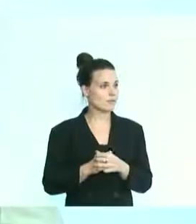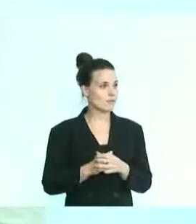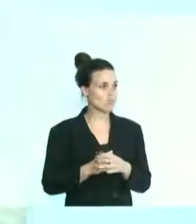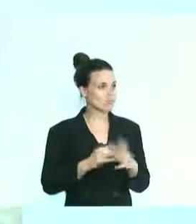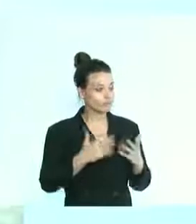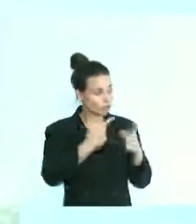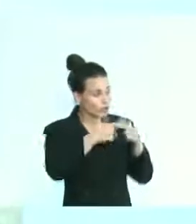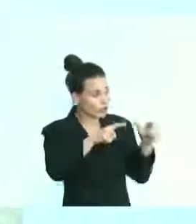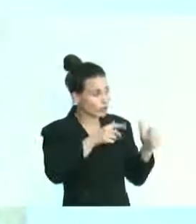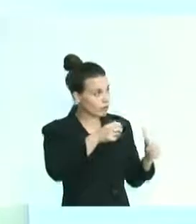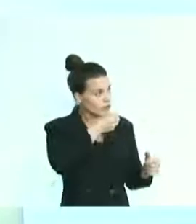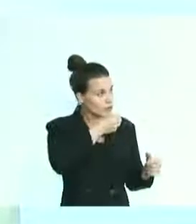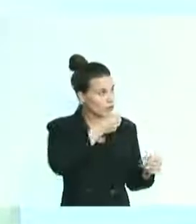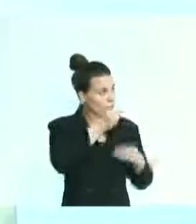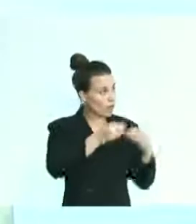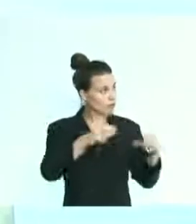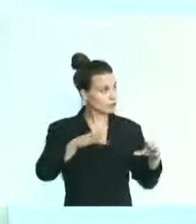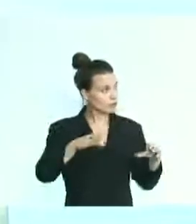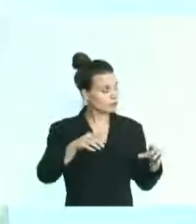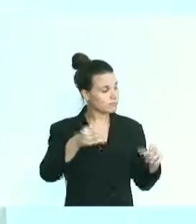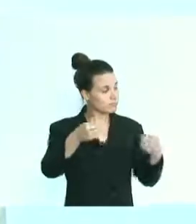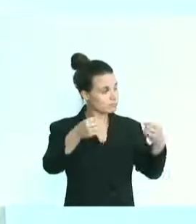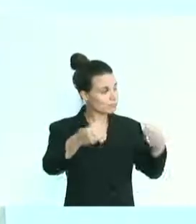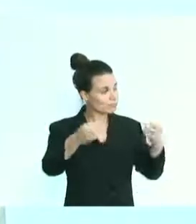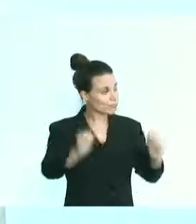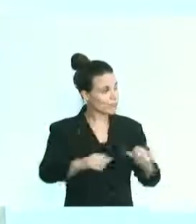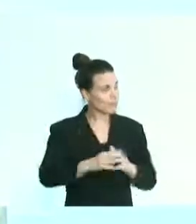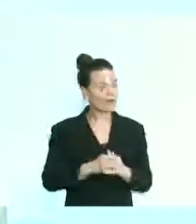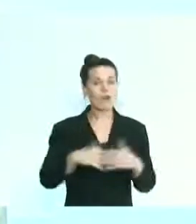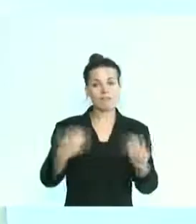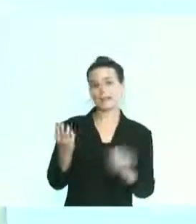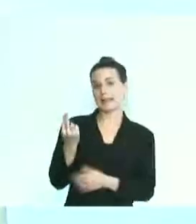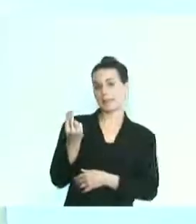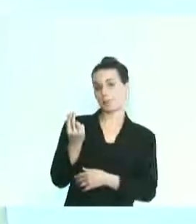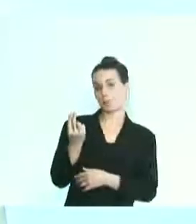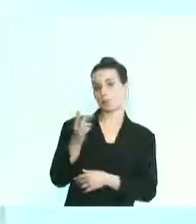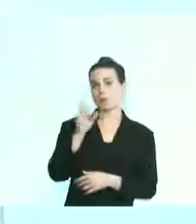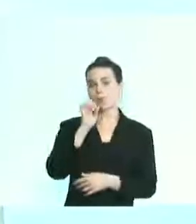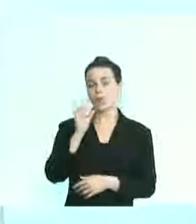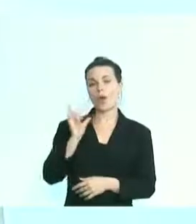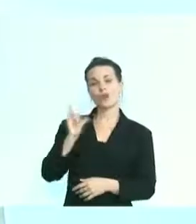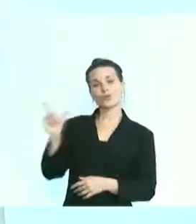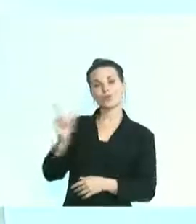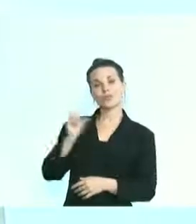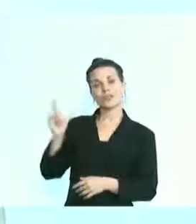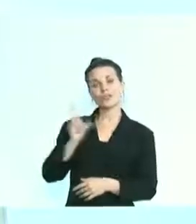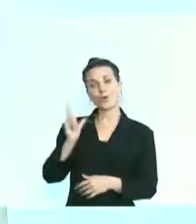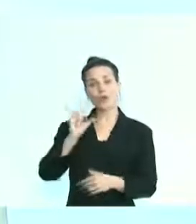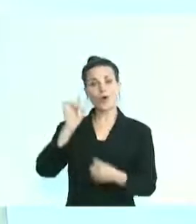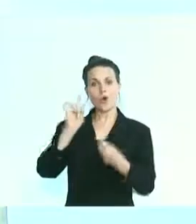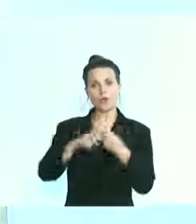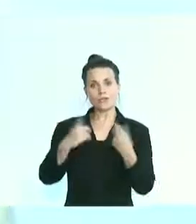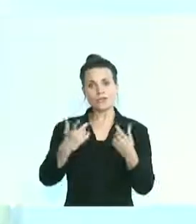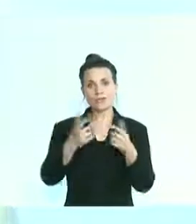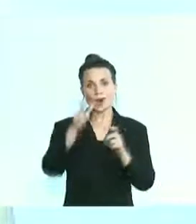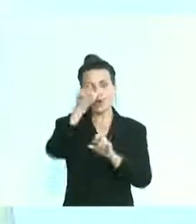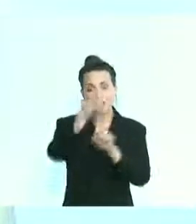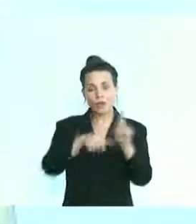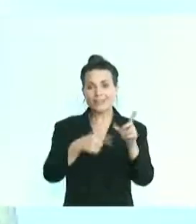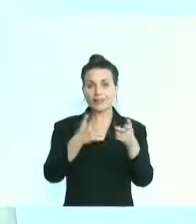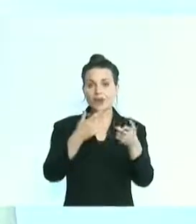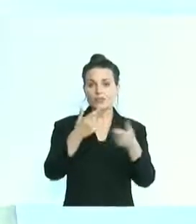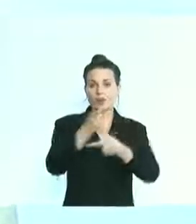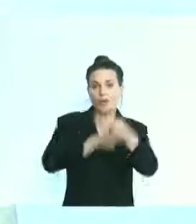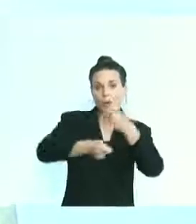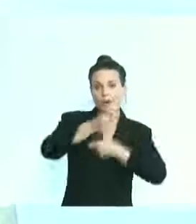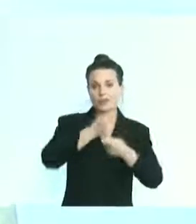comme vous voulez. En fait, c'est un peu des deux, parce que nous, on est vraiment là pour sensibiliser les commerçants, c'est-à-dire leur